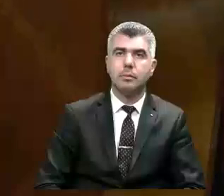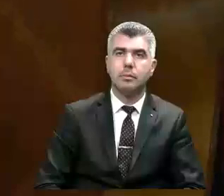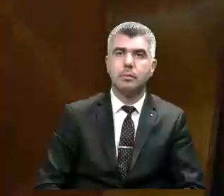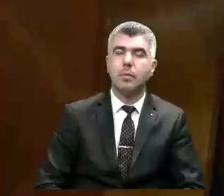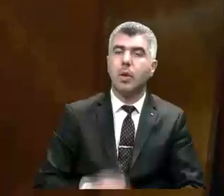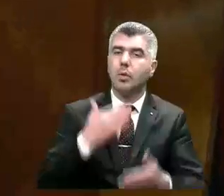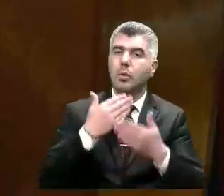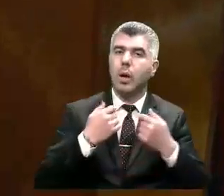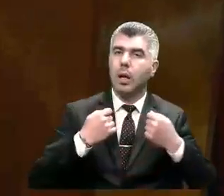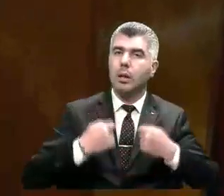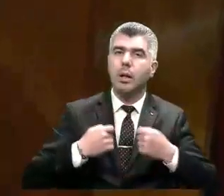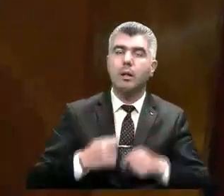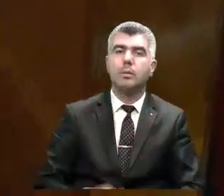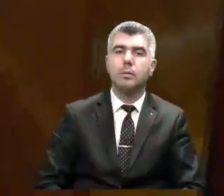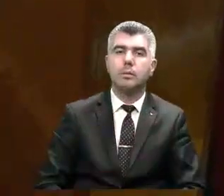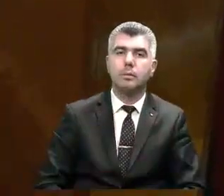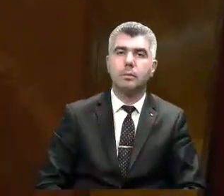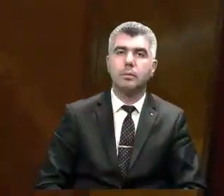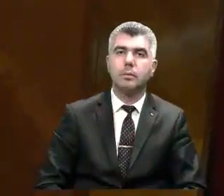شكرا سيد الرئيس.